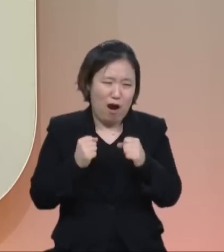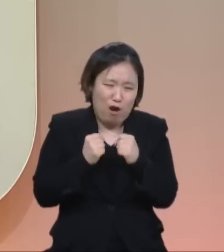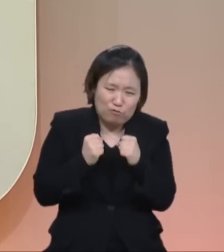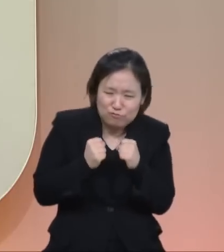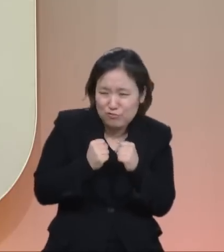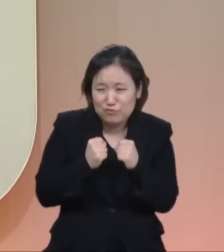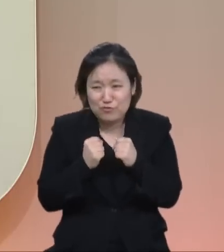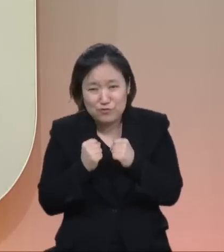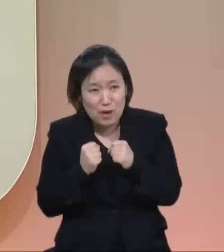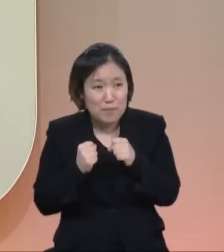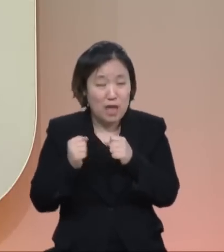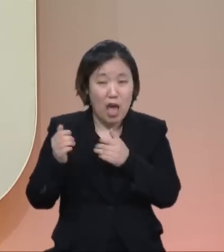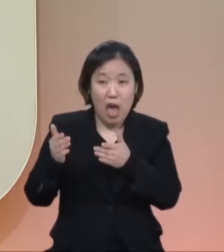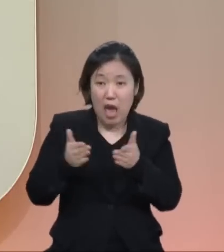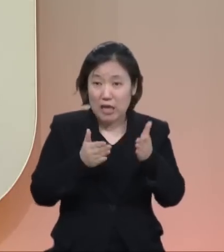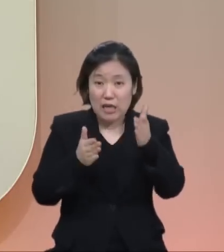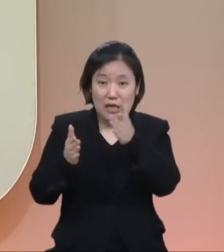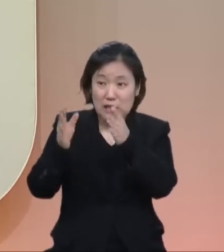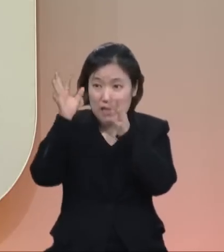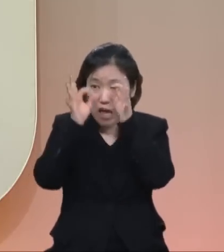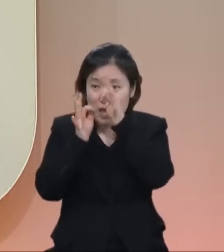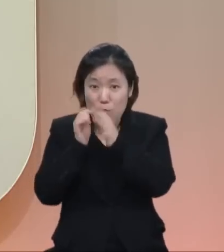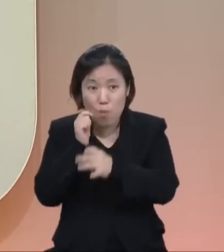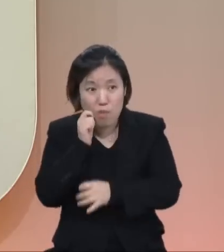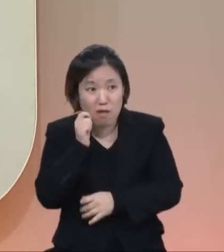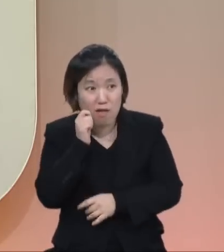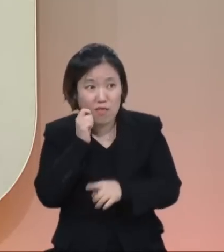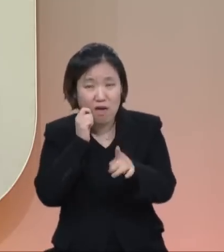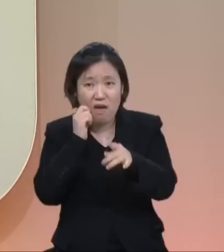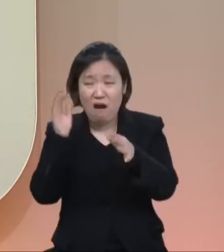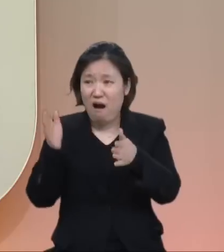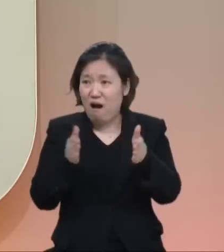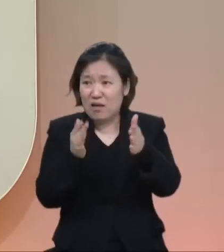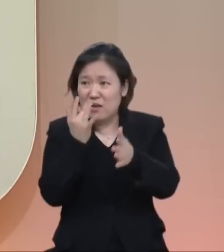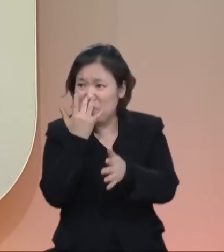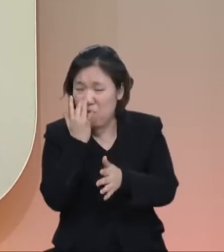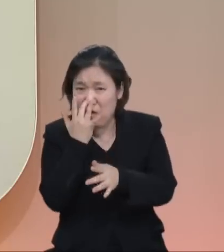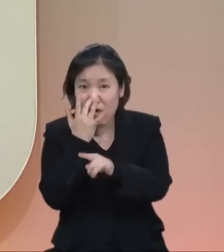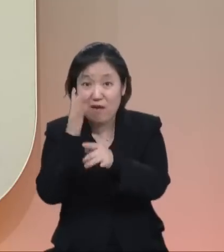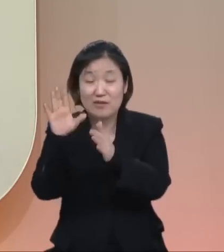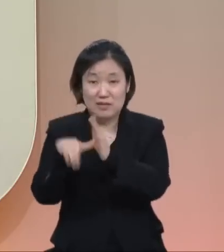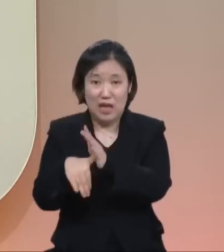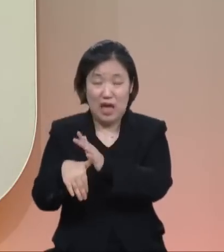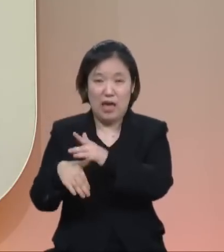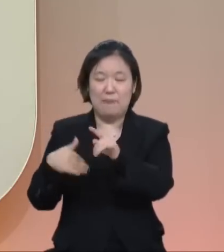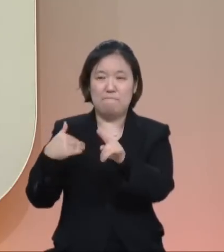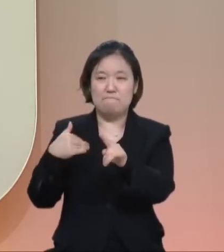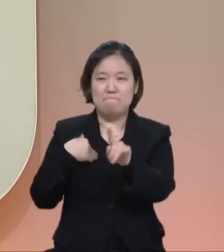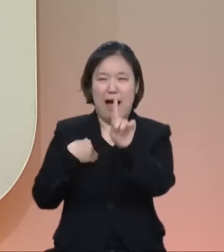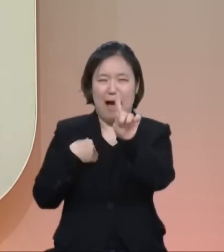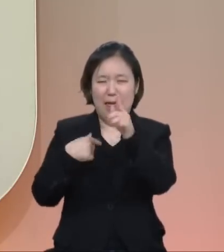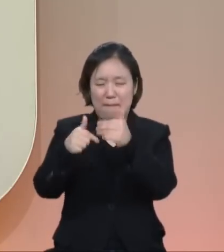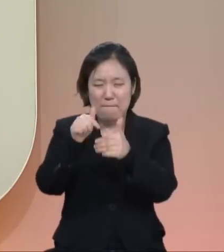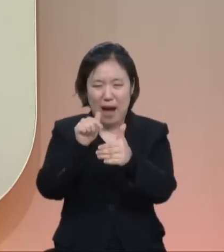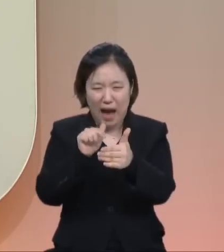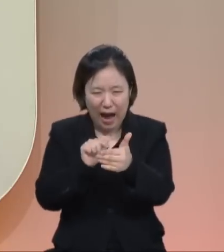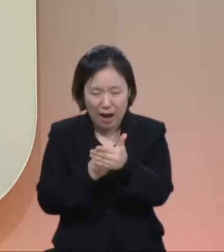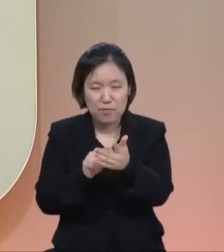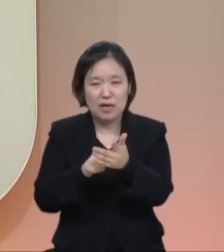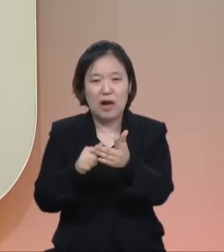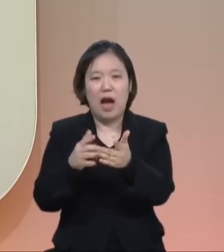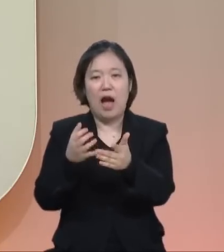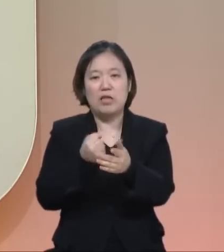추위에 떨면서 시를 잃었을 때 마땅히 일심으로 일념으로 부처님을